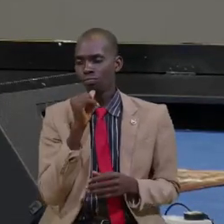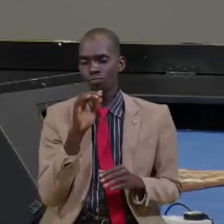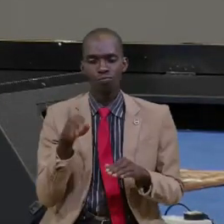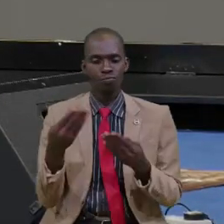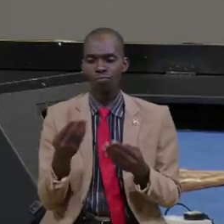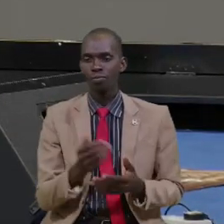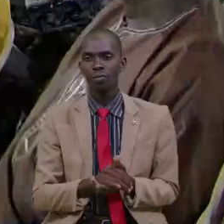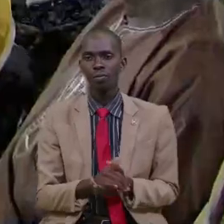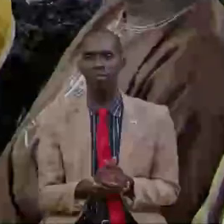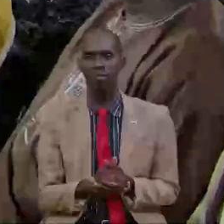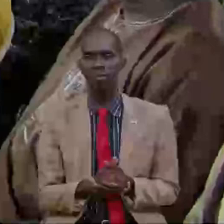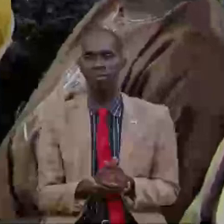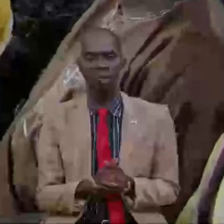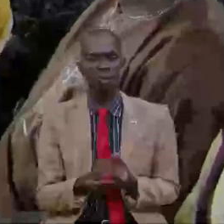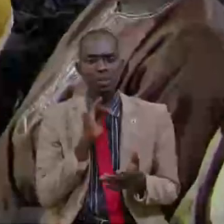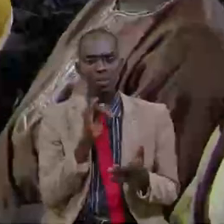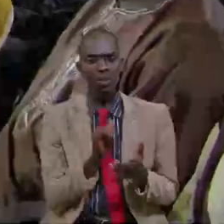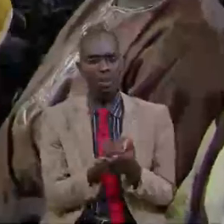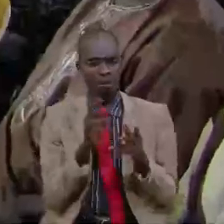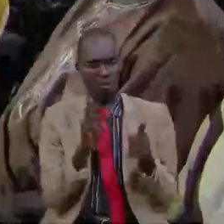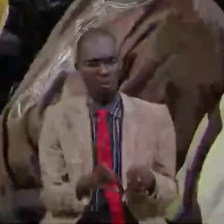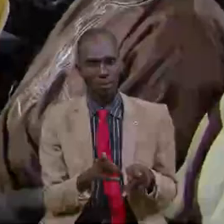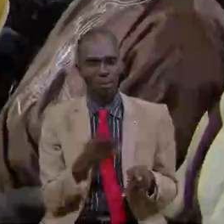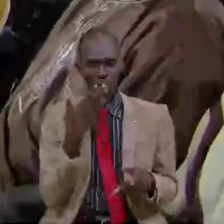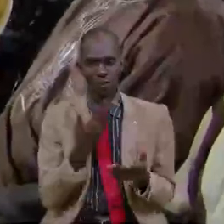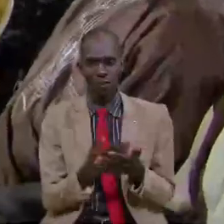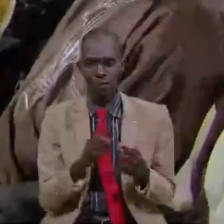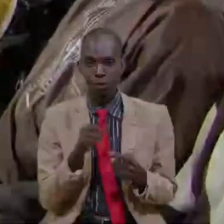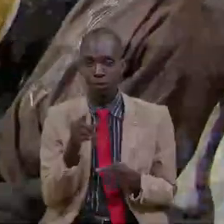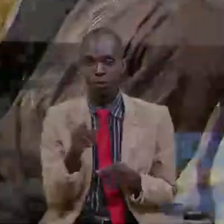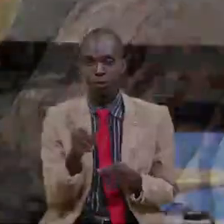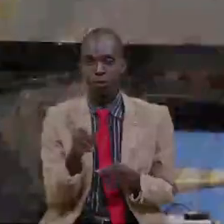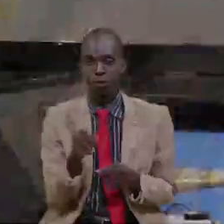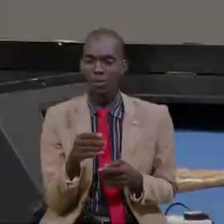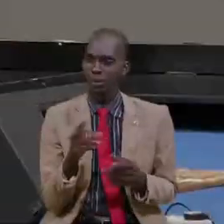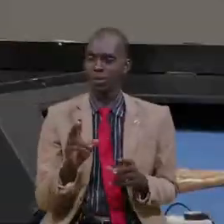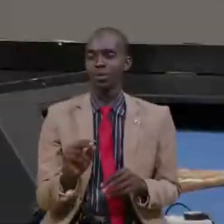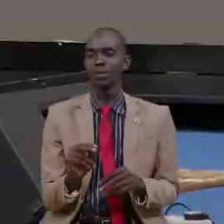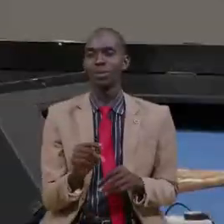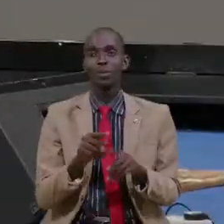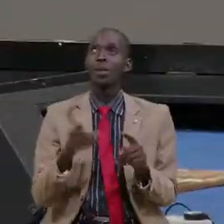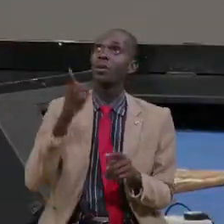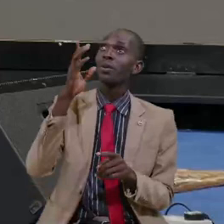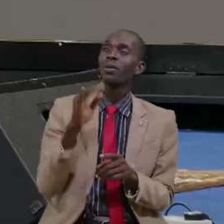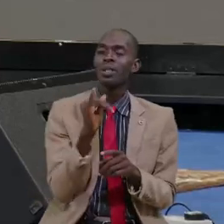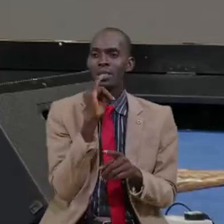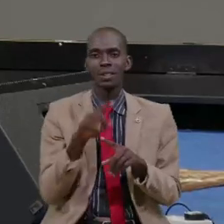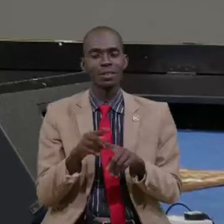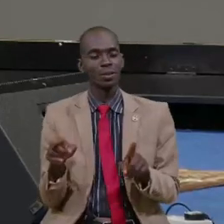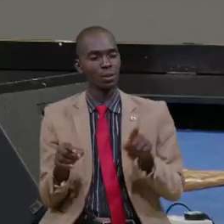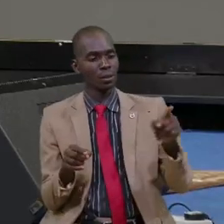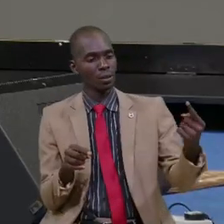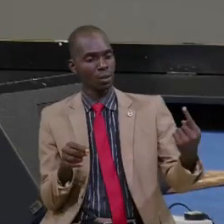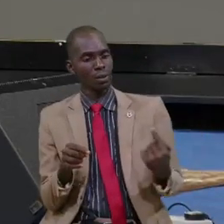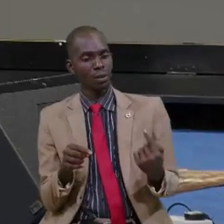quelque chose. Est-ce qu'il est totalement bon? Non. Mais Dieu est différent.